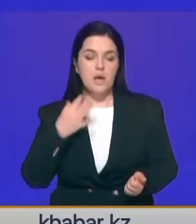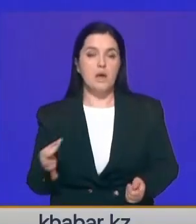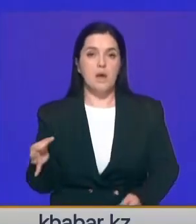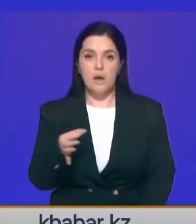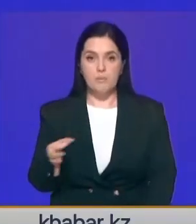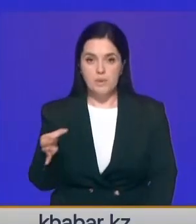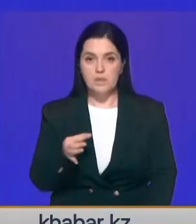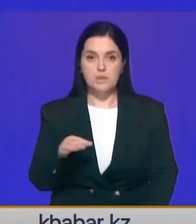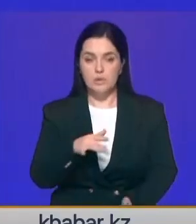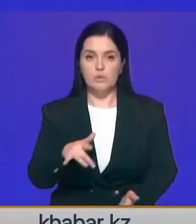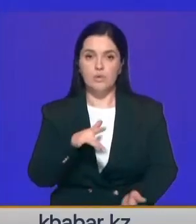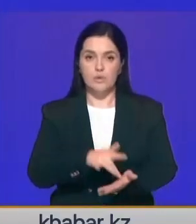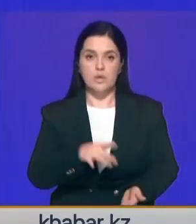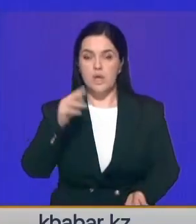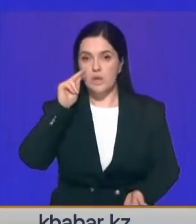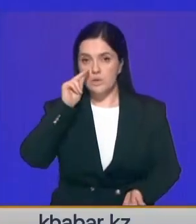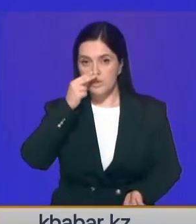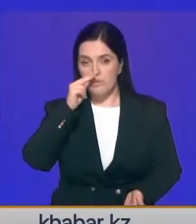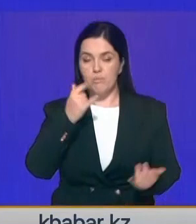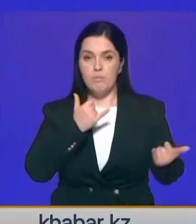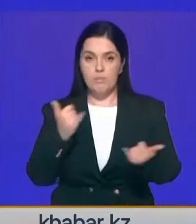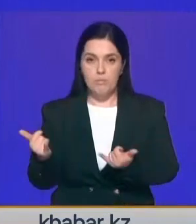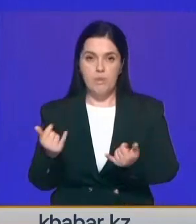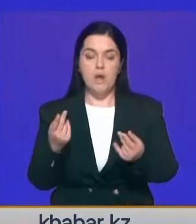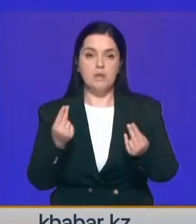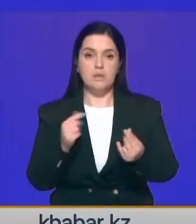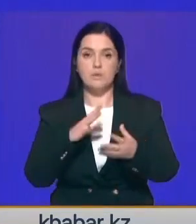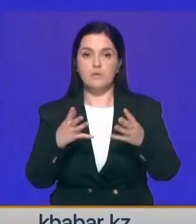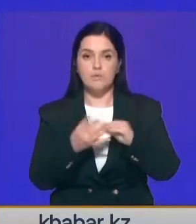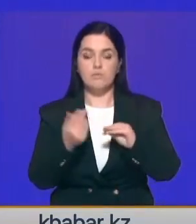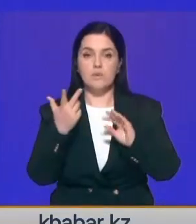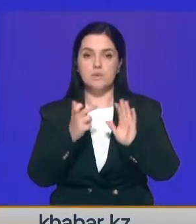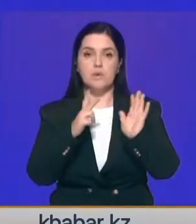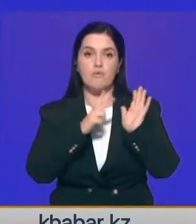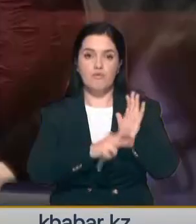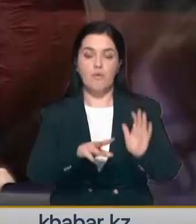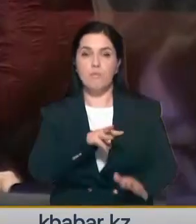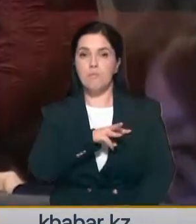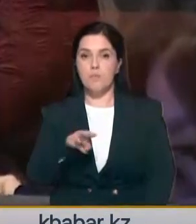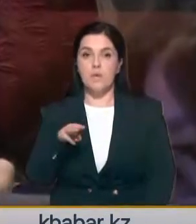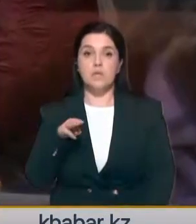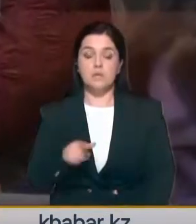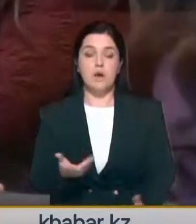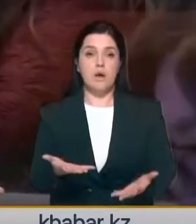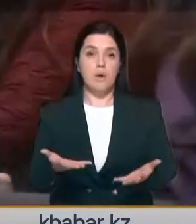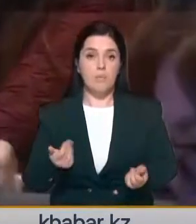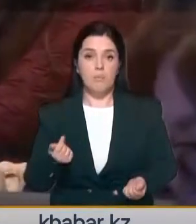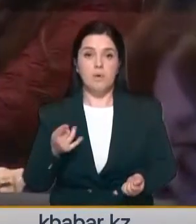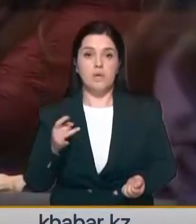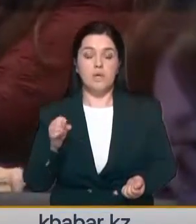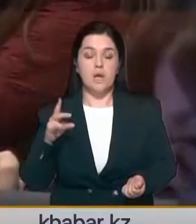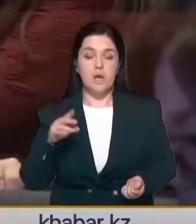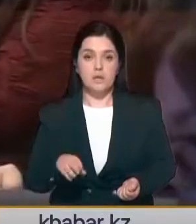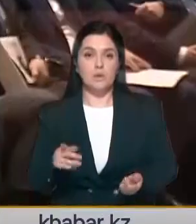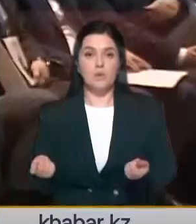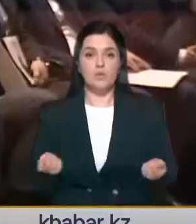областей и города Шымкент предоставлены гранты на сумму 380 миллионов тенге. Среди получивших гранты руководитель